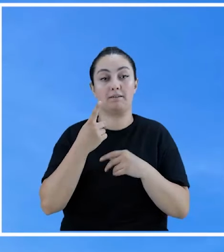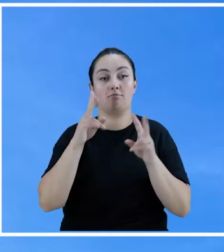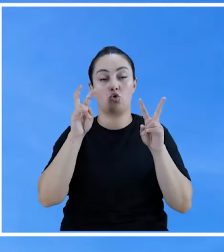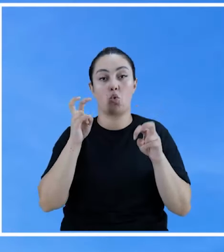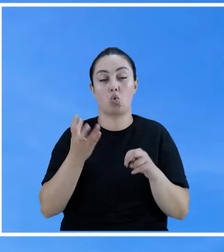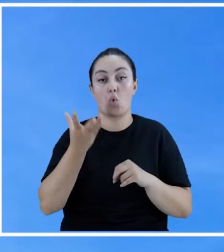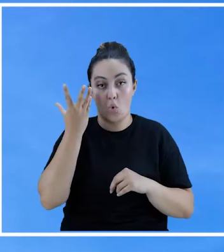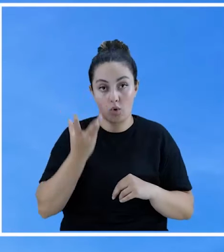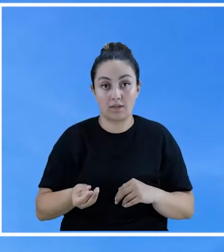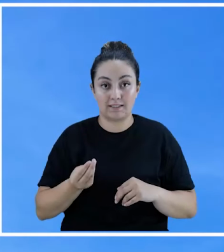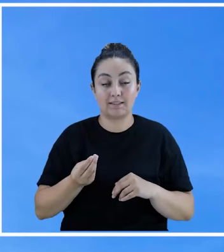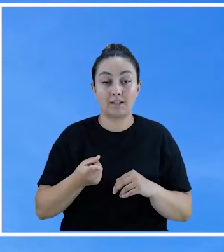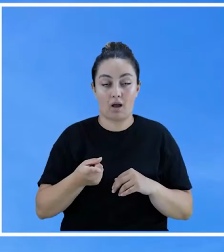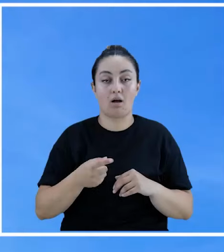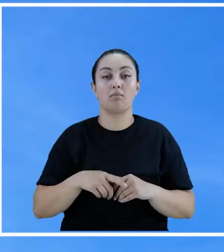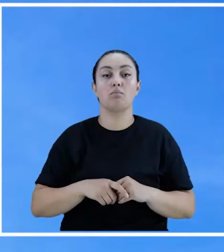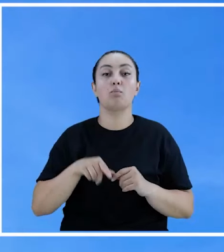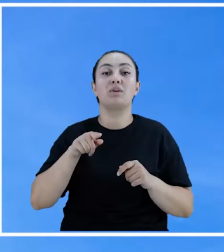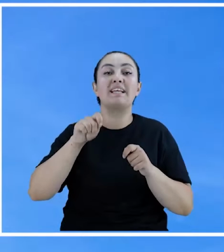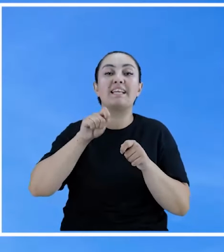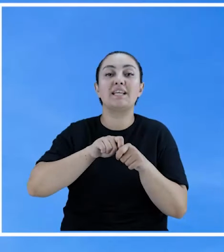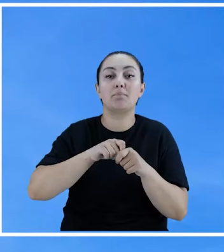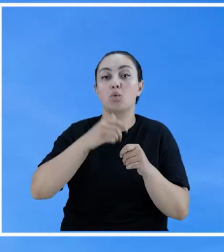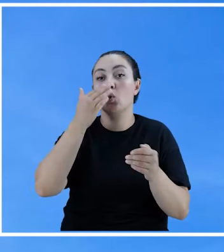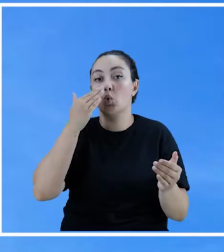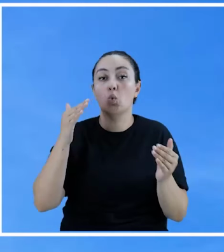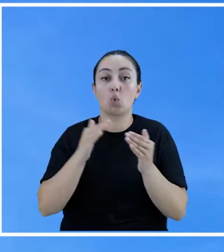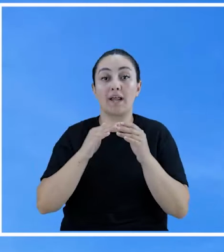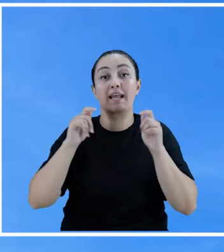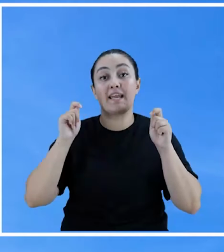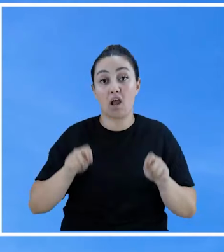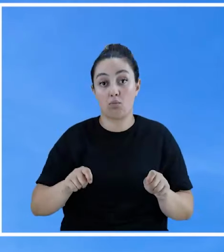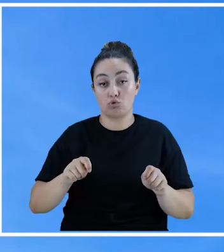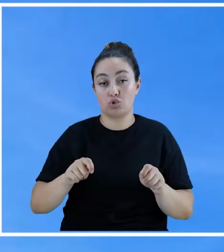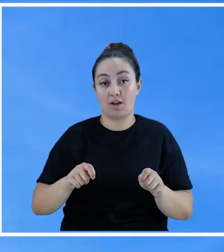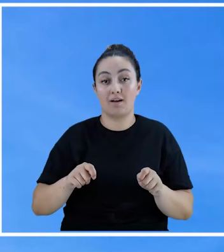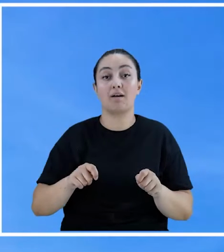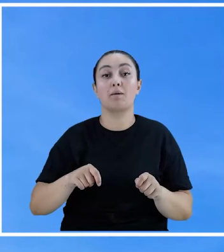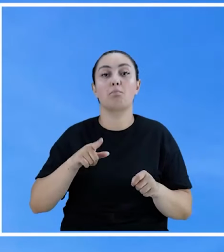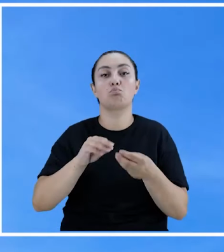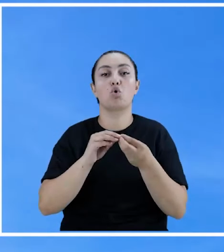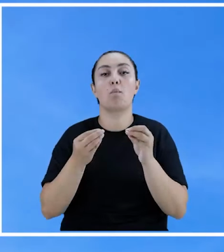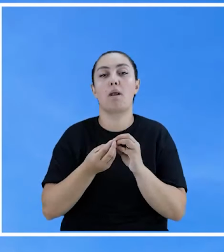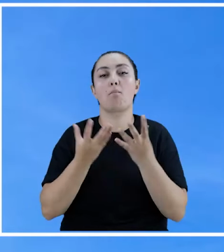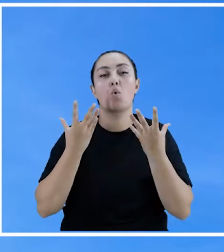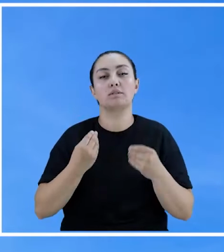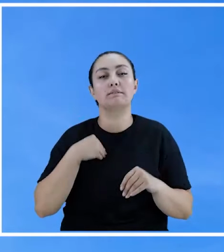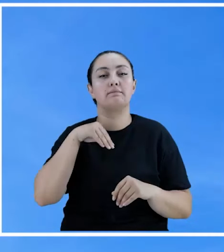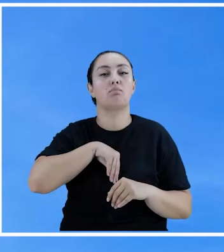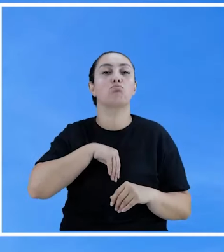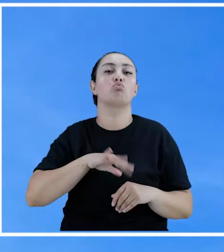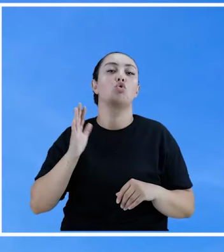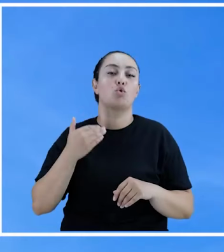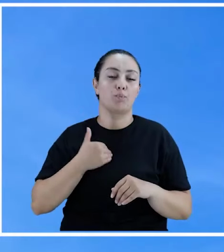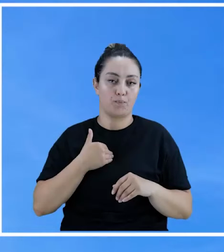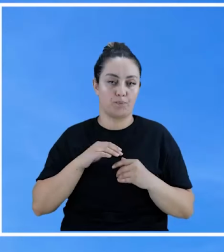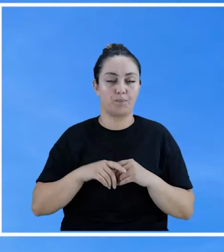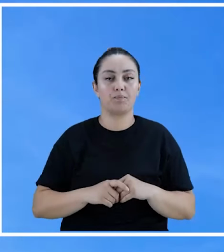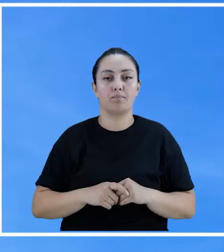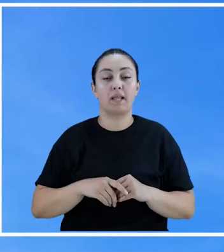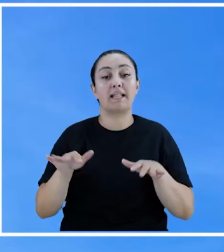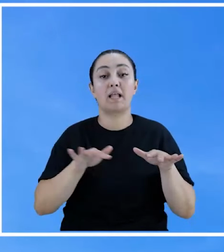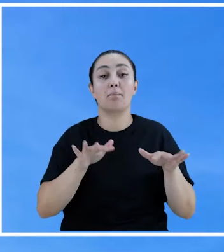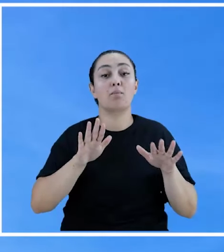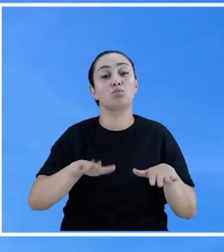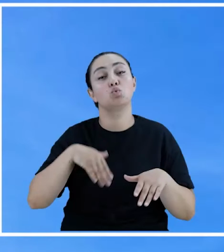ve tanımlanmışsa, zemin karakterize edilmişse yapı ona uygun yapılacağı için bir problem olacağını düşünmüyorum. Hocam